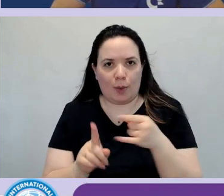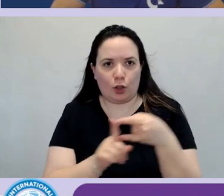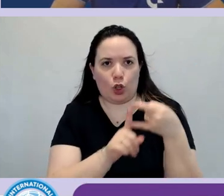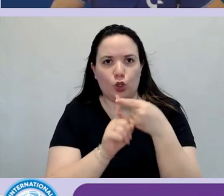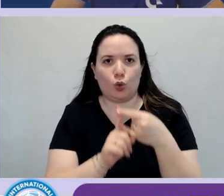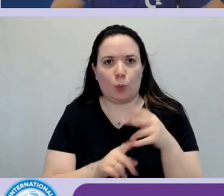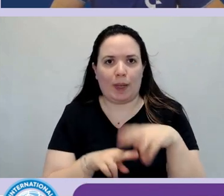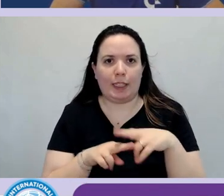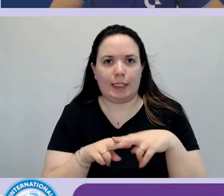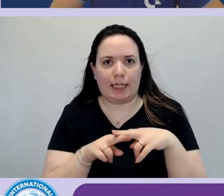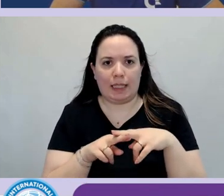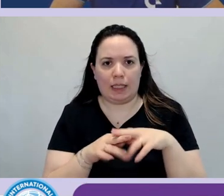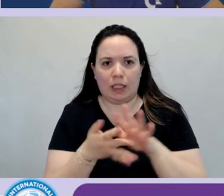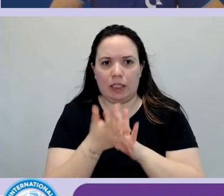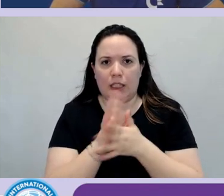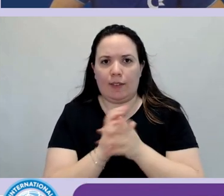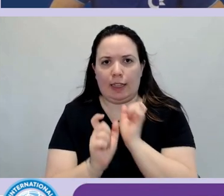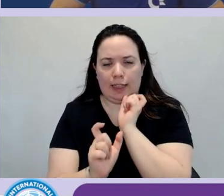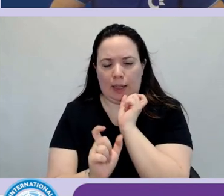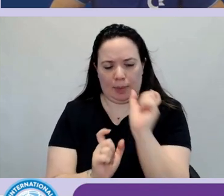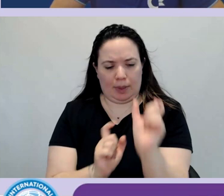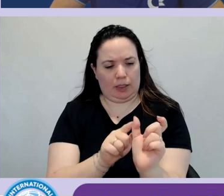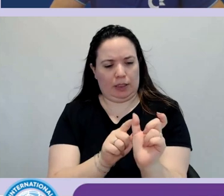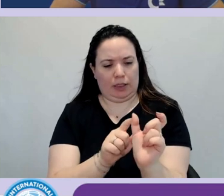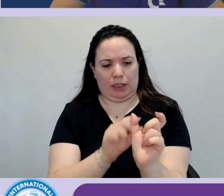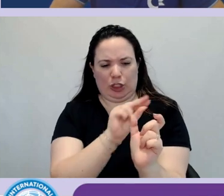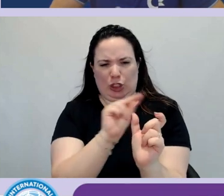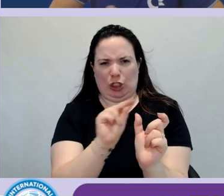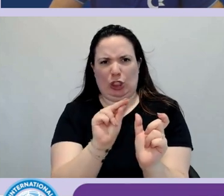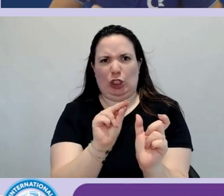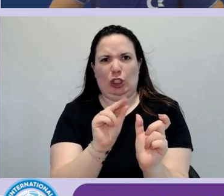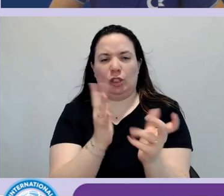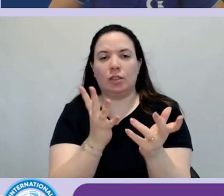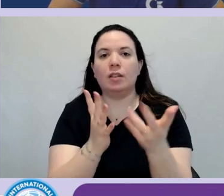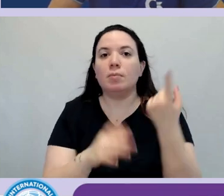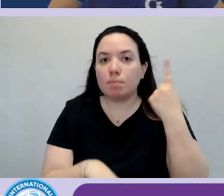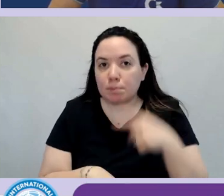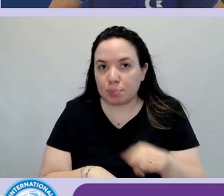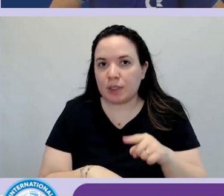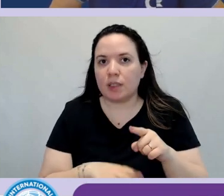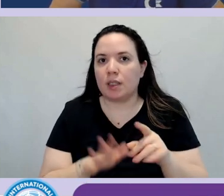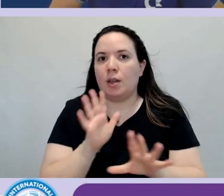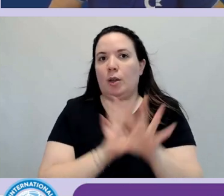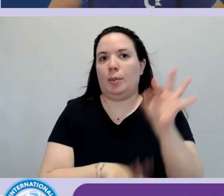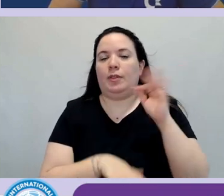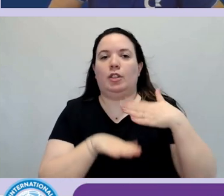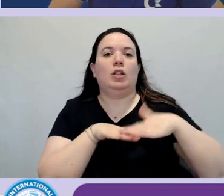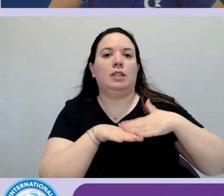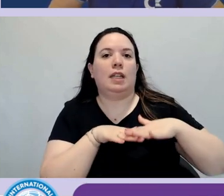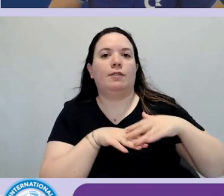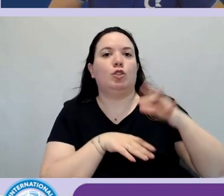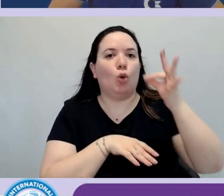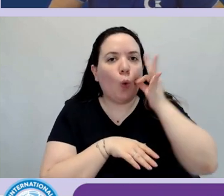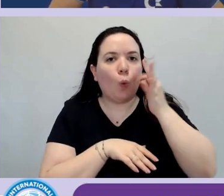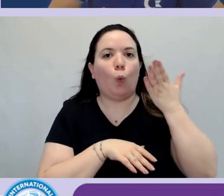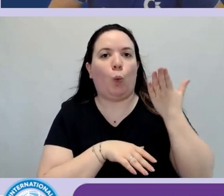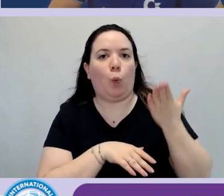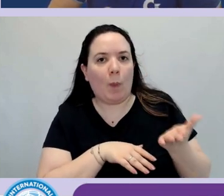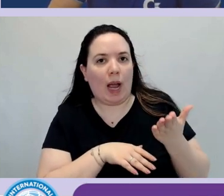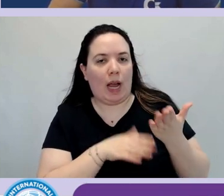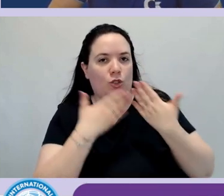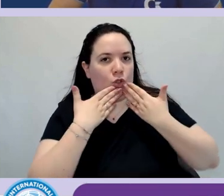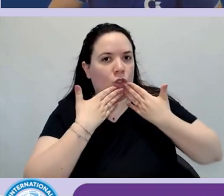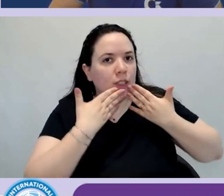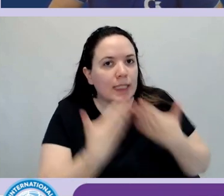italiano vengono scritti in modo non comprensibile noi per quello abbiamo abbiamo oggi utilizzato il servizio umano che